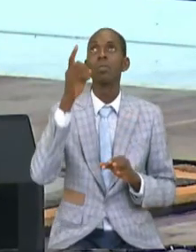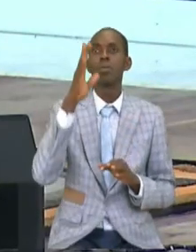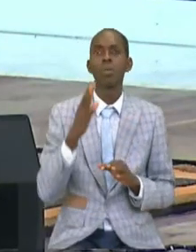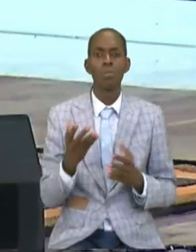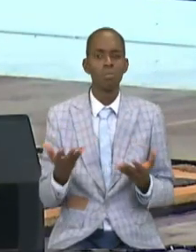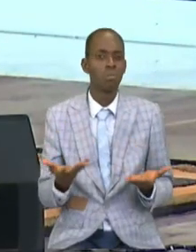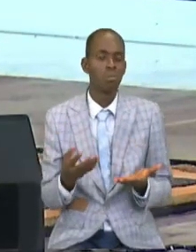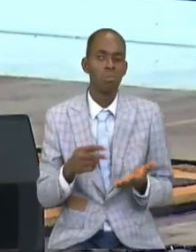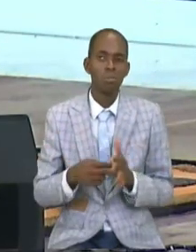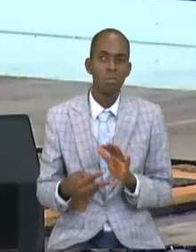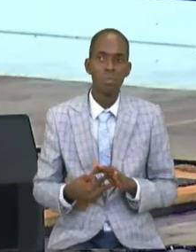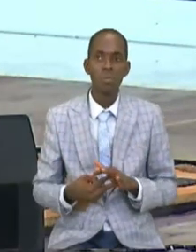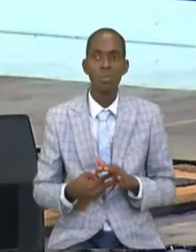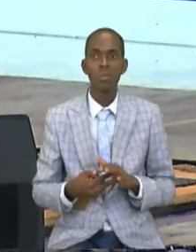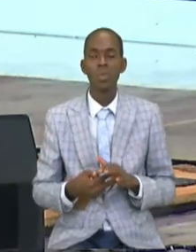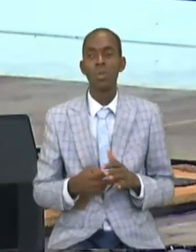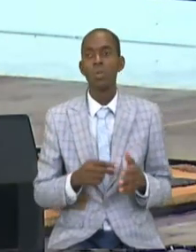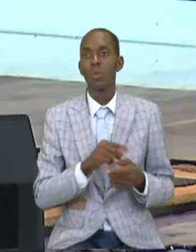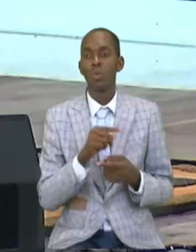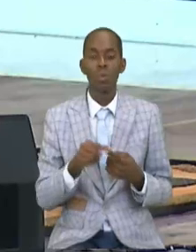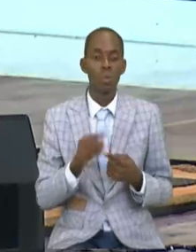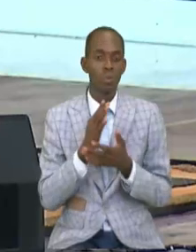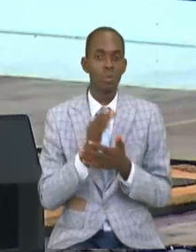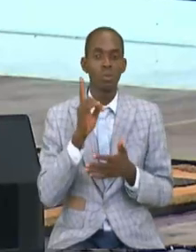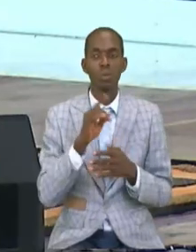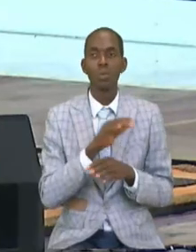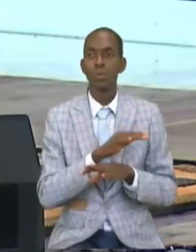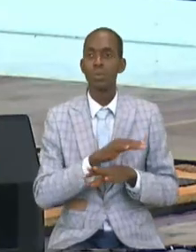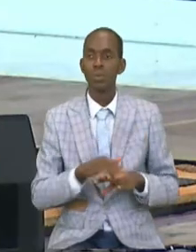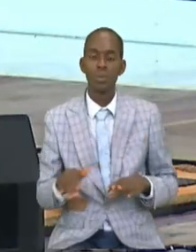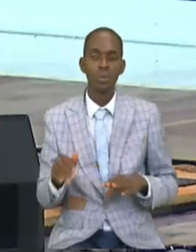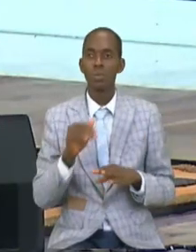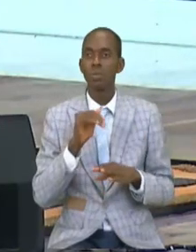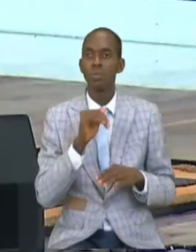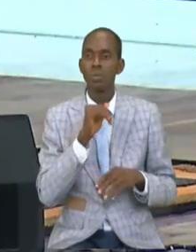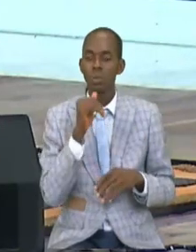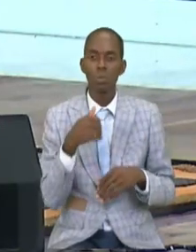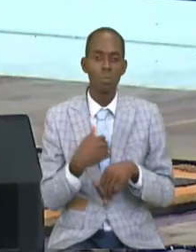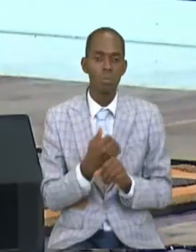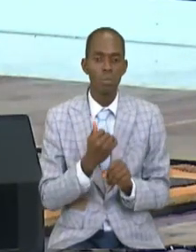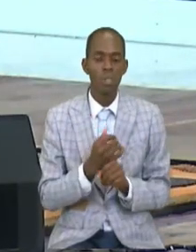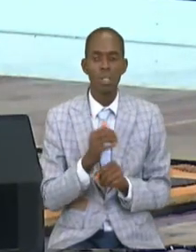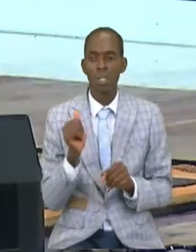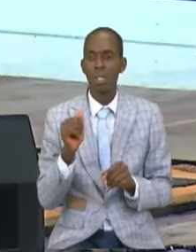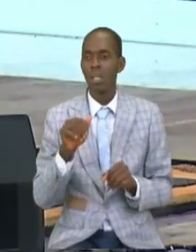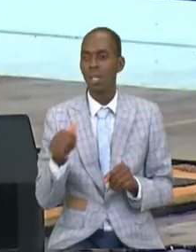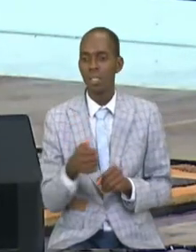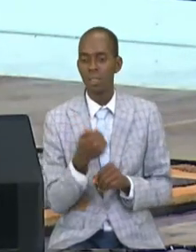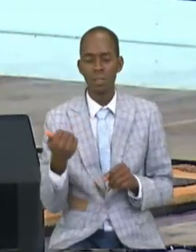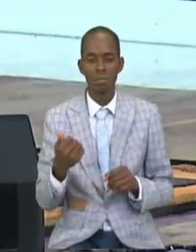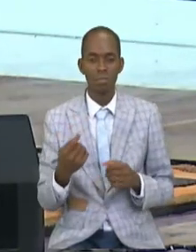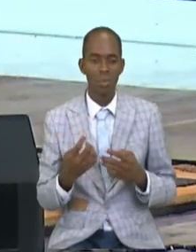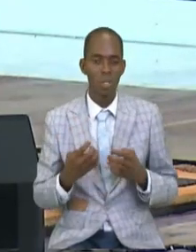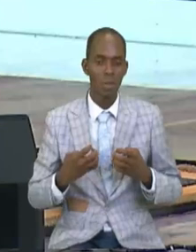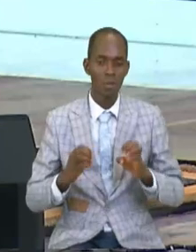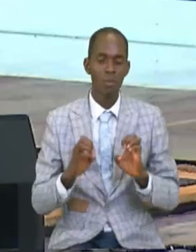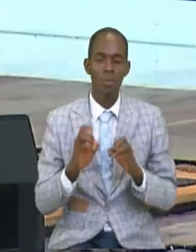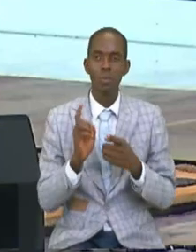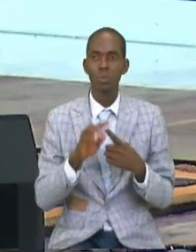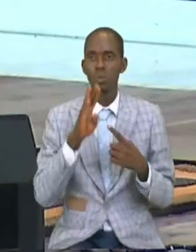la crainte de Dieu. Qu'est-ce que cela veut dire? Lorsque quelqu'un ne s'efforce même